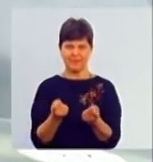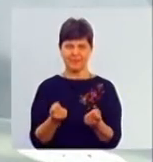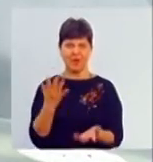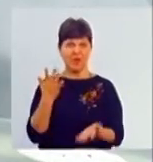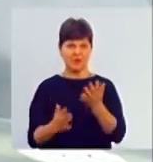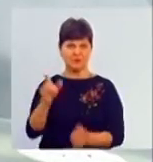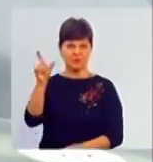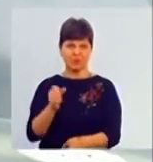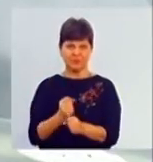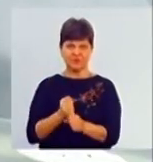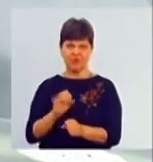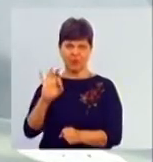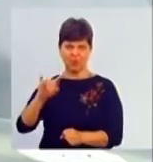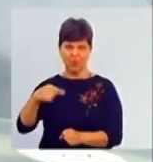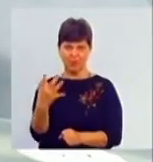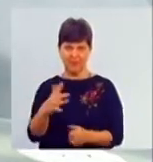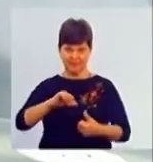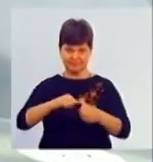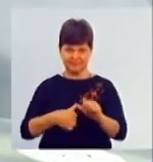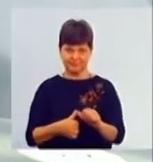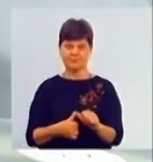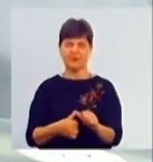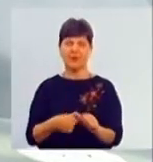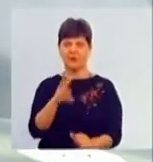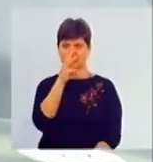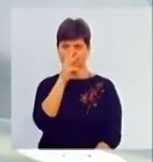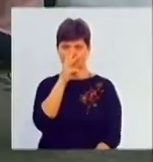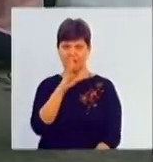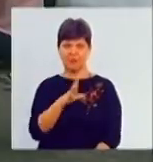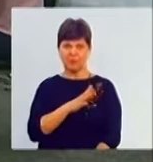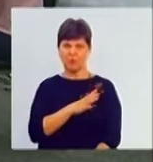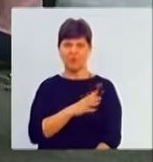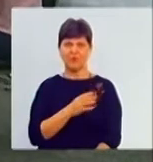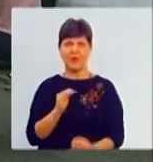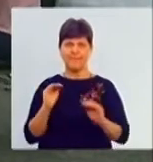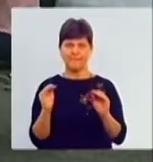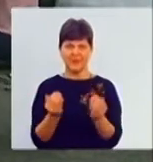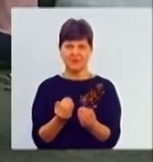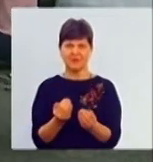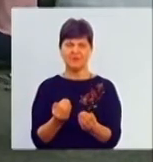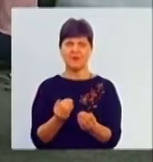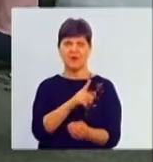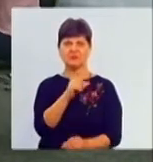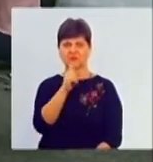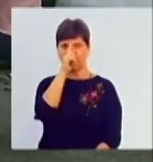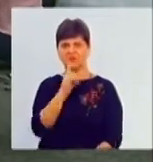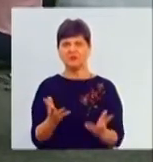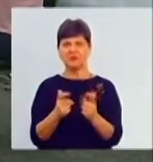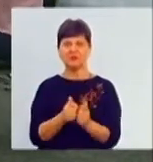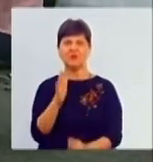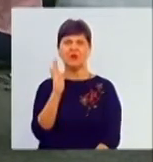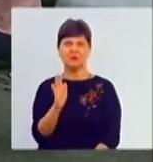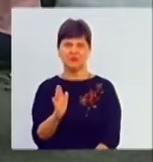півставки і розмір її заробітної плати був мінімальний, то ми за місяць зарахуємо тільки півмісяця